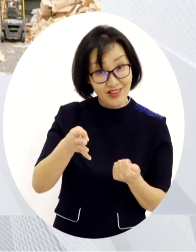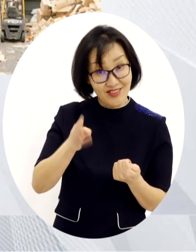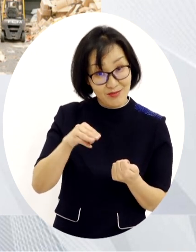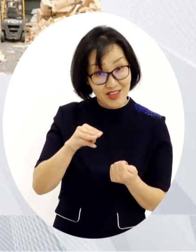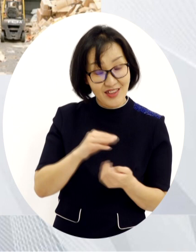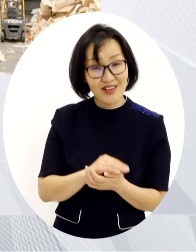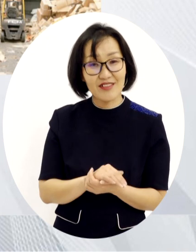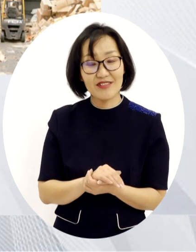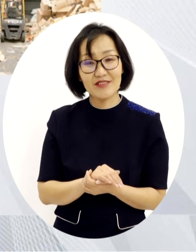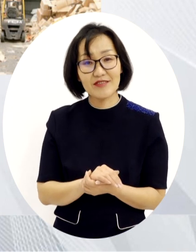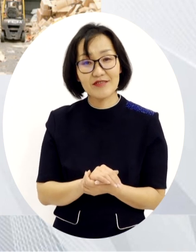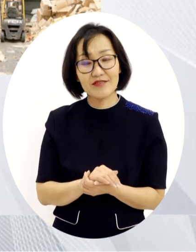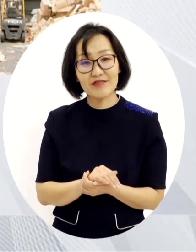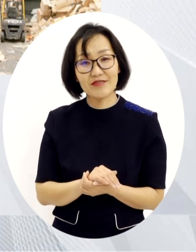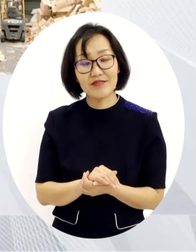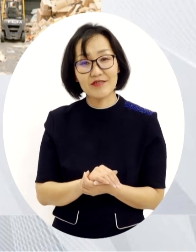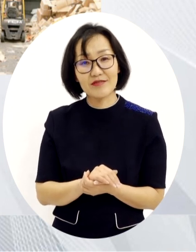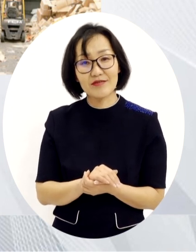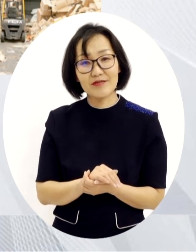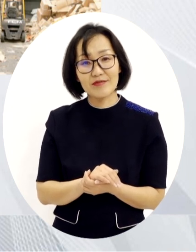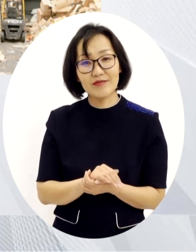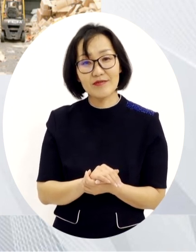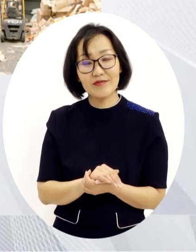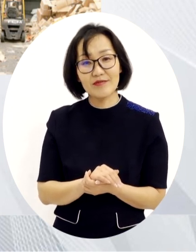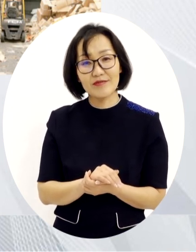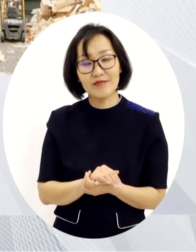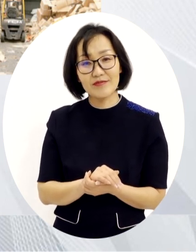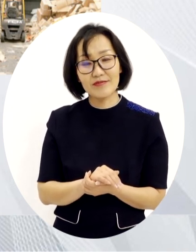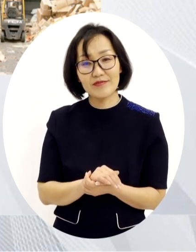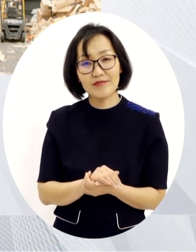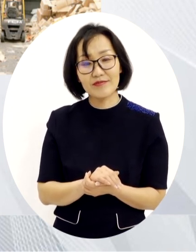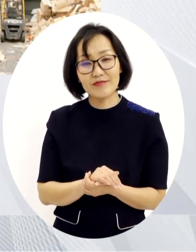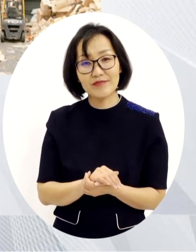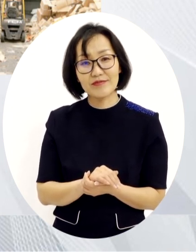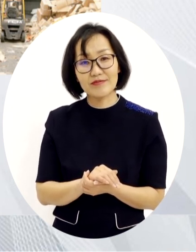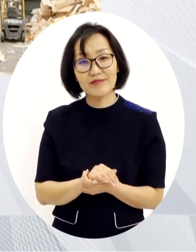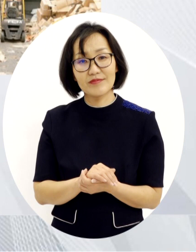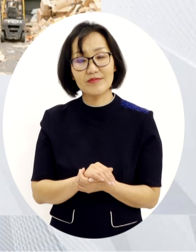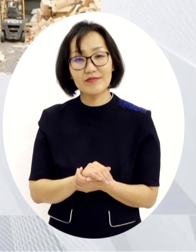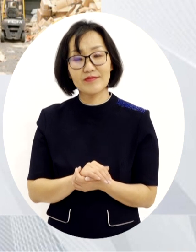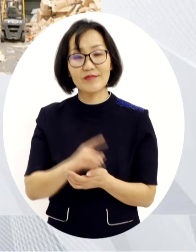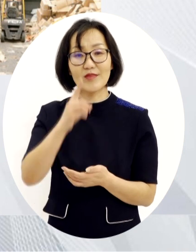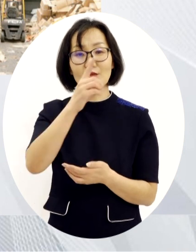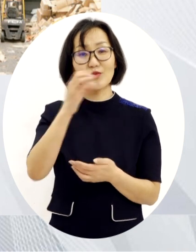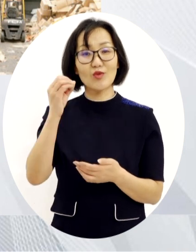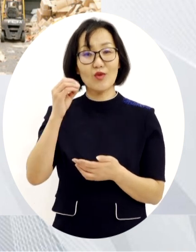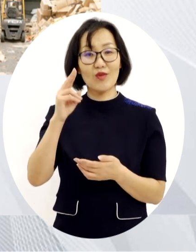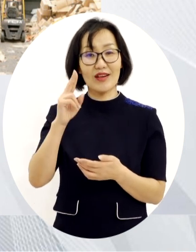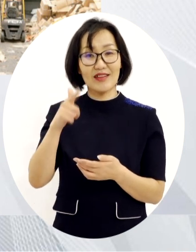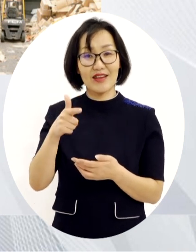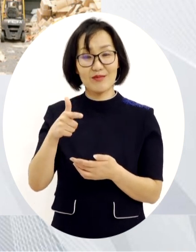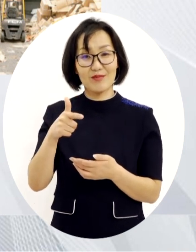4000. Босоо тэнхлэгийн 5000-аас яасан? Доогуур. За, энэ тэгвэл 100